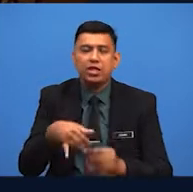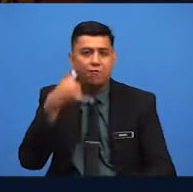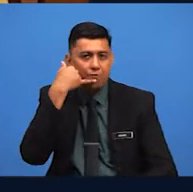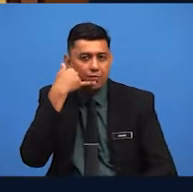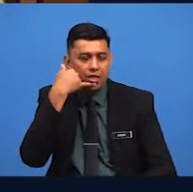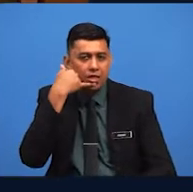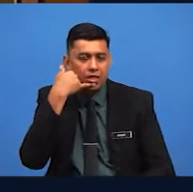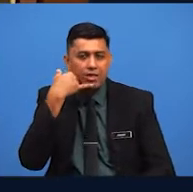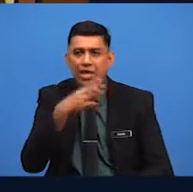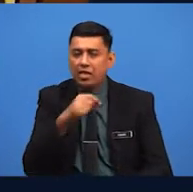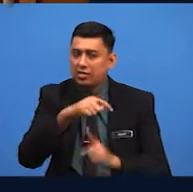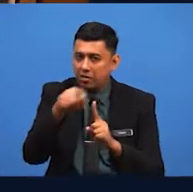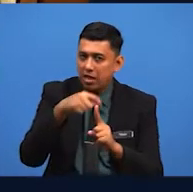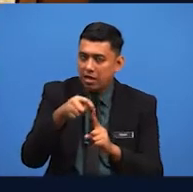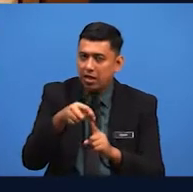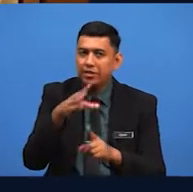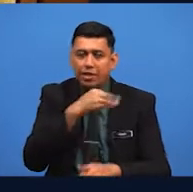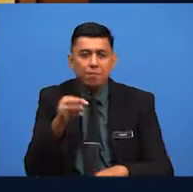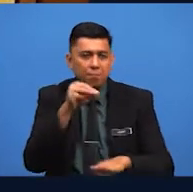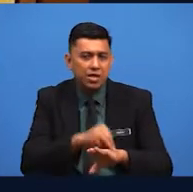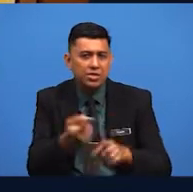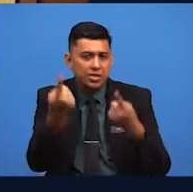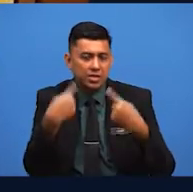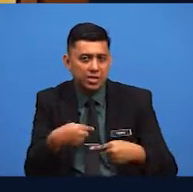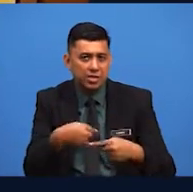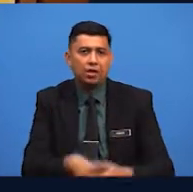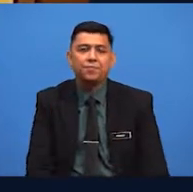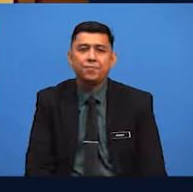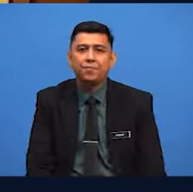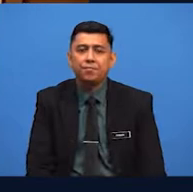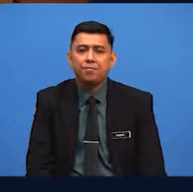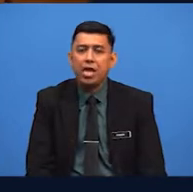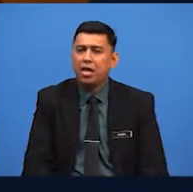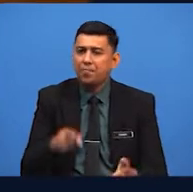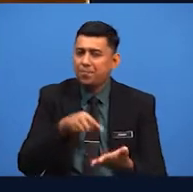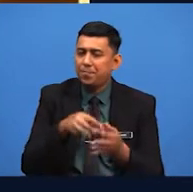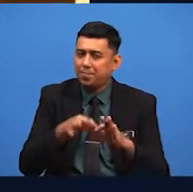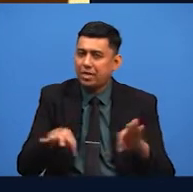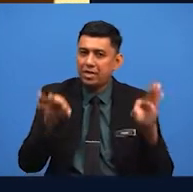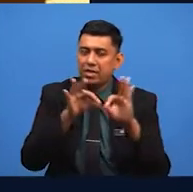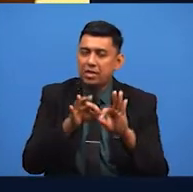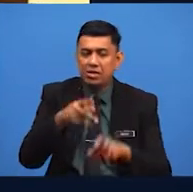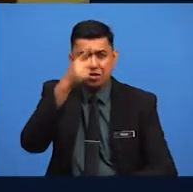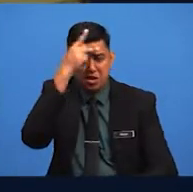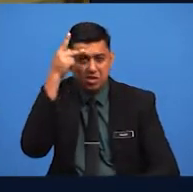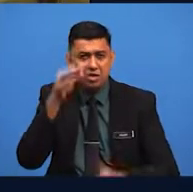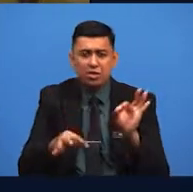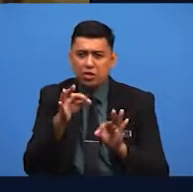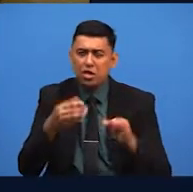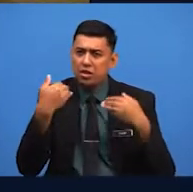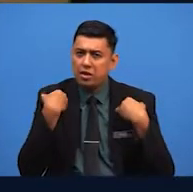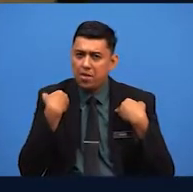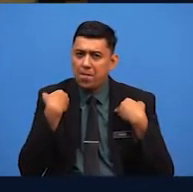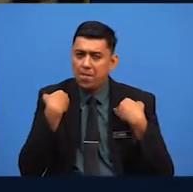tarikh dan masa mereka datang ke restoran Pak Saleh tadi. Ini penting kerana jika ada kes